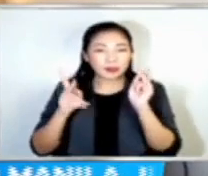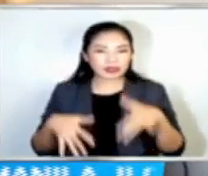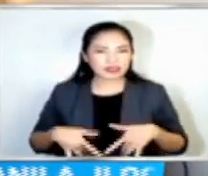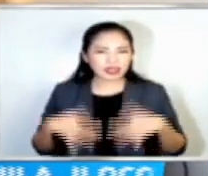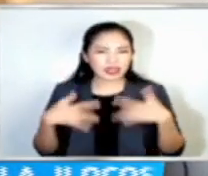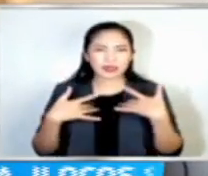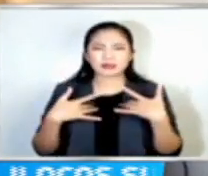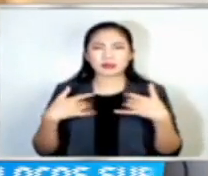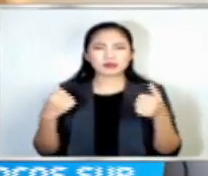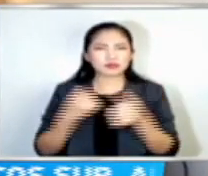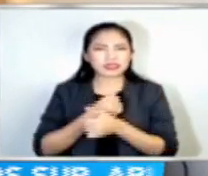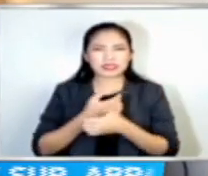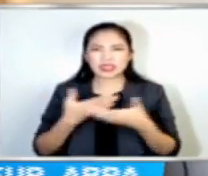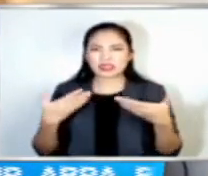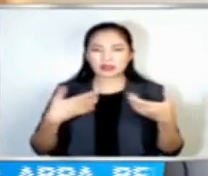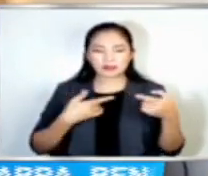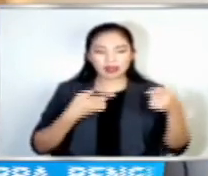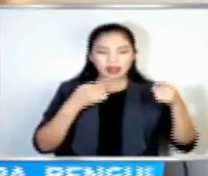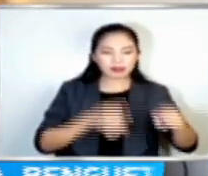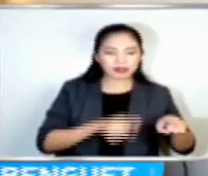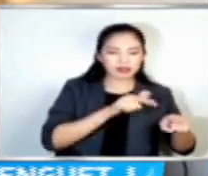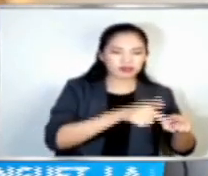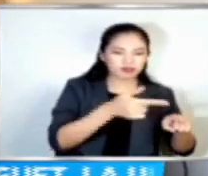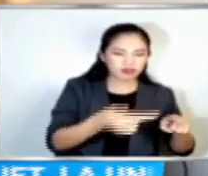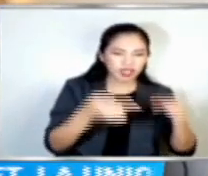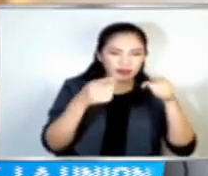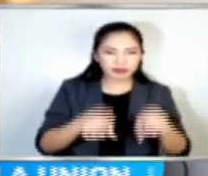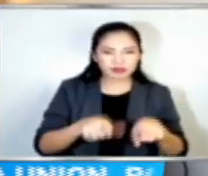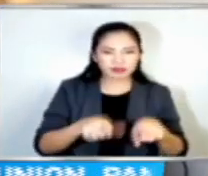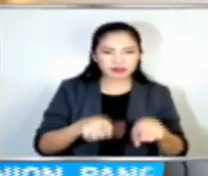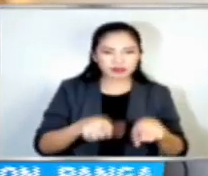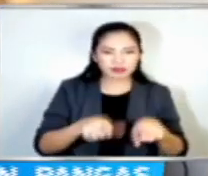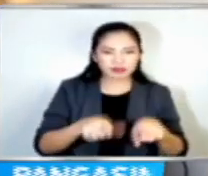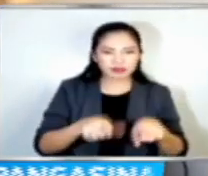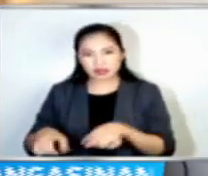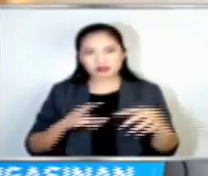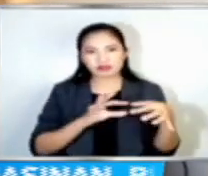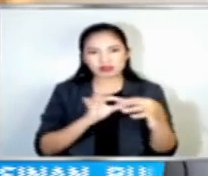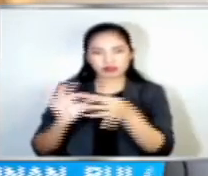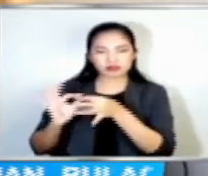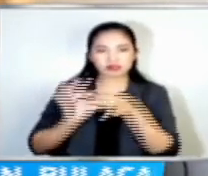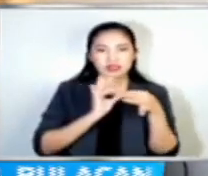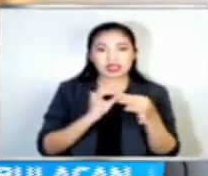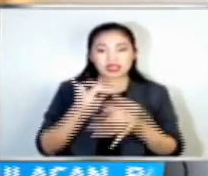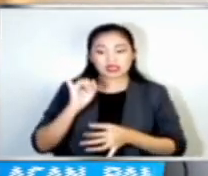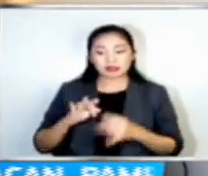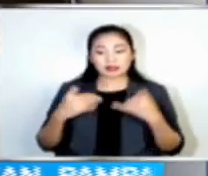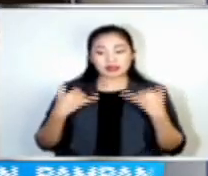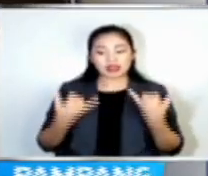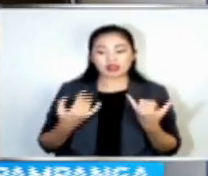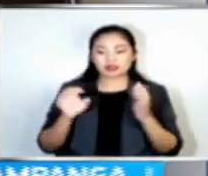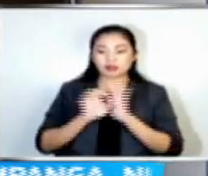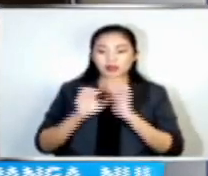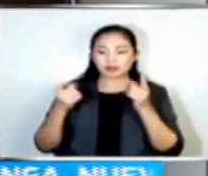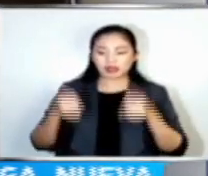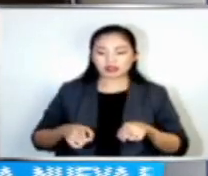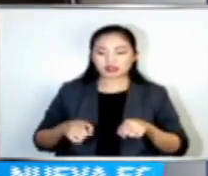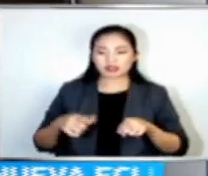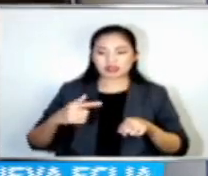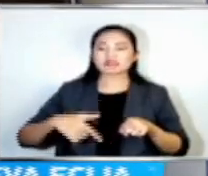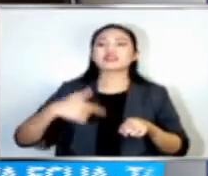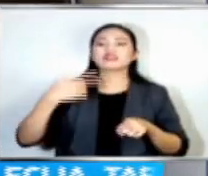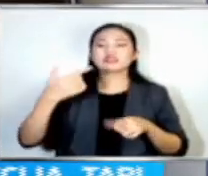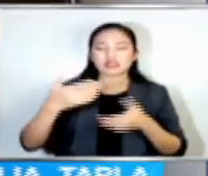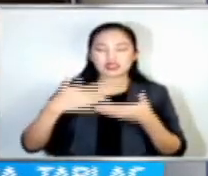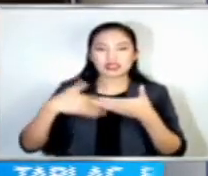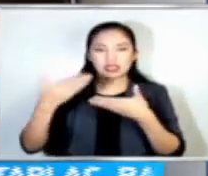series of chain reactions. So from a certain event na mangyayari, will follow another. And ipapakita nun